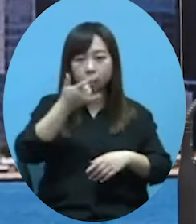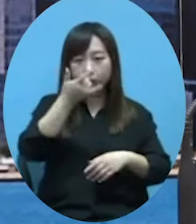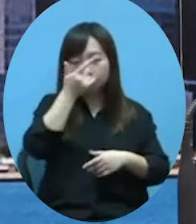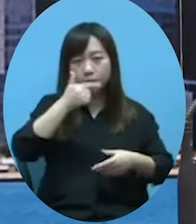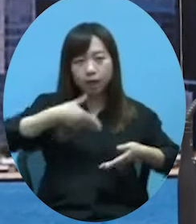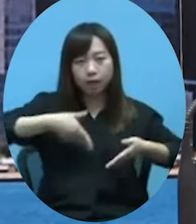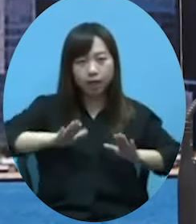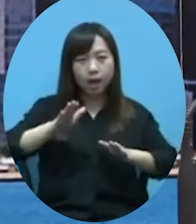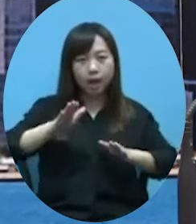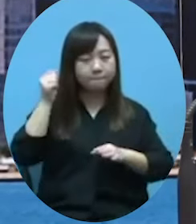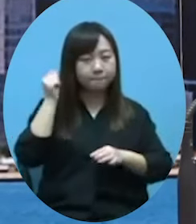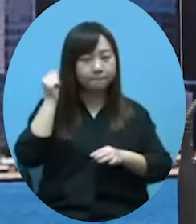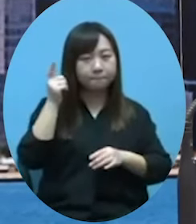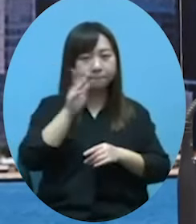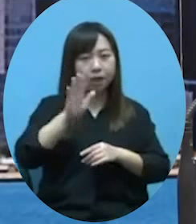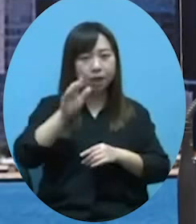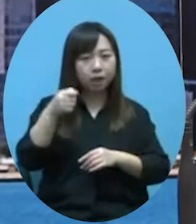北打街的一個